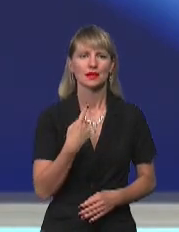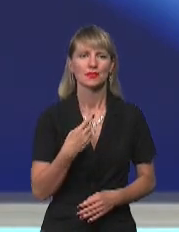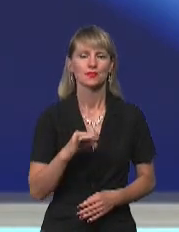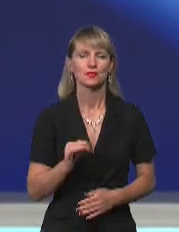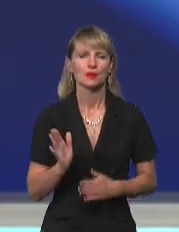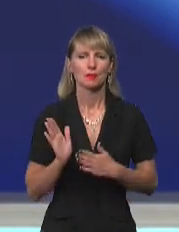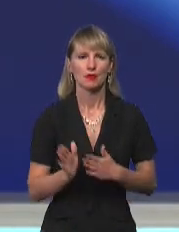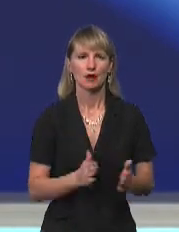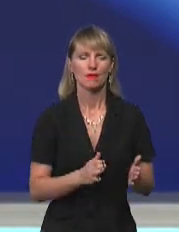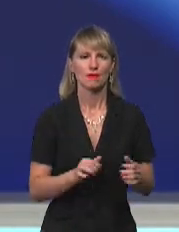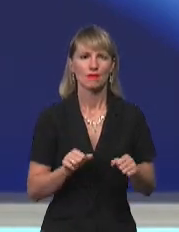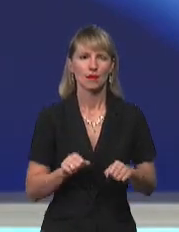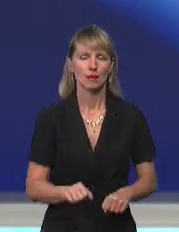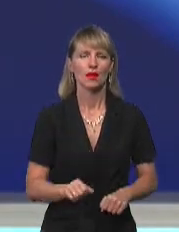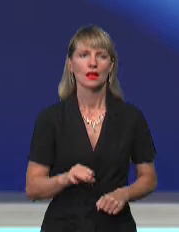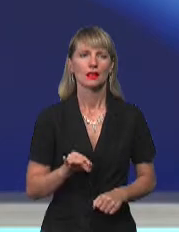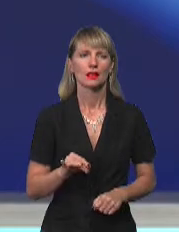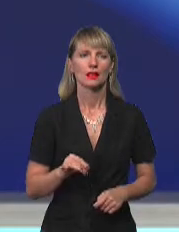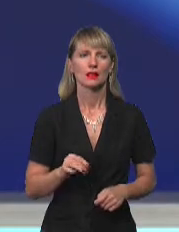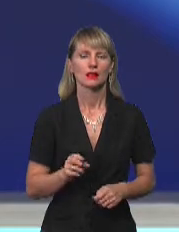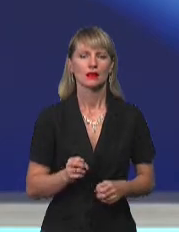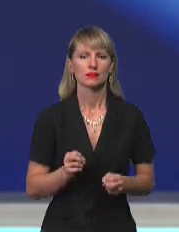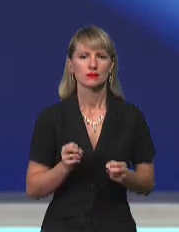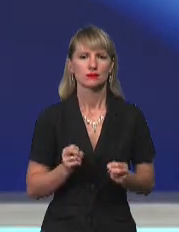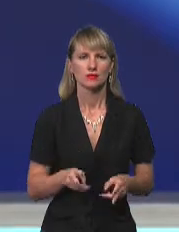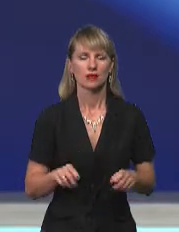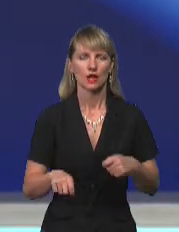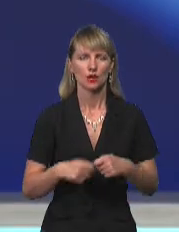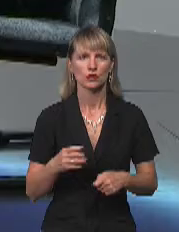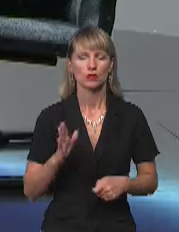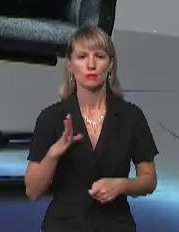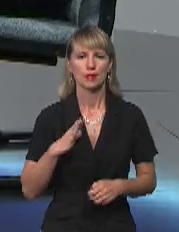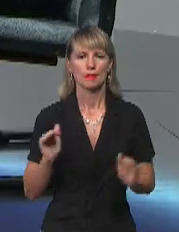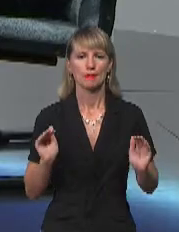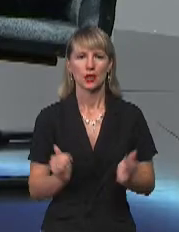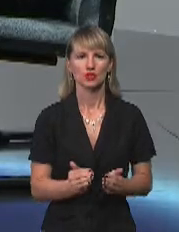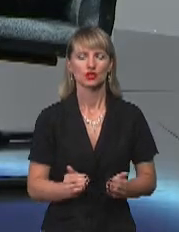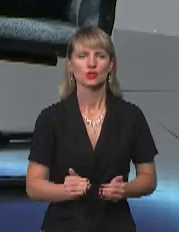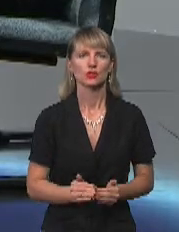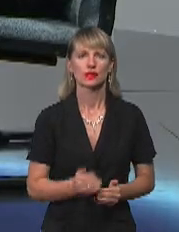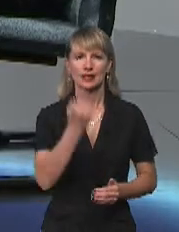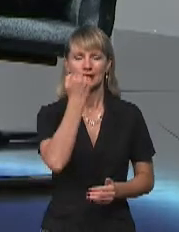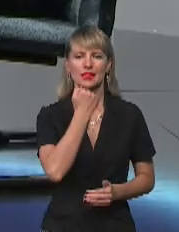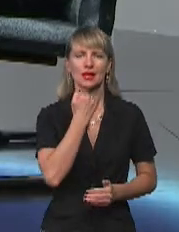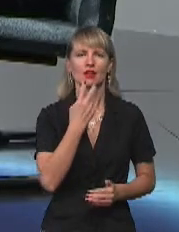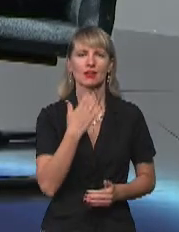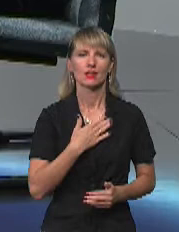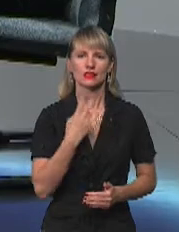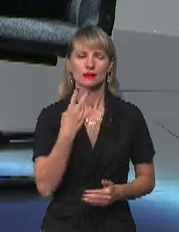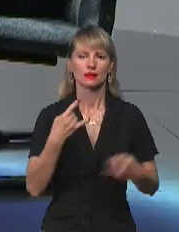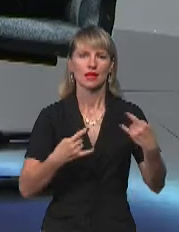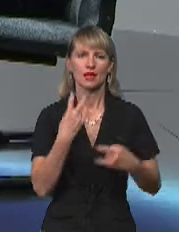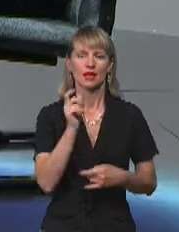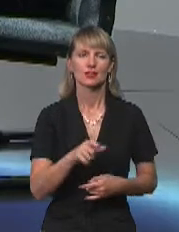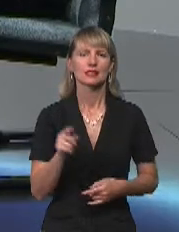правопорядок, і злочинність, і інші правопорушення стали меншими. Дякую нашим